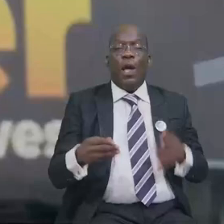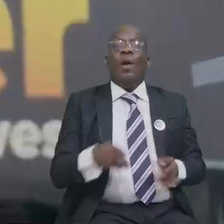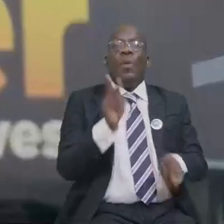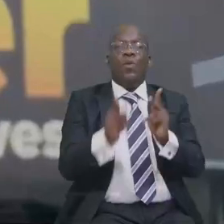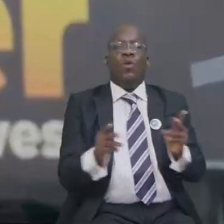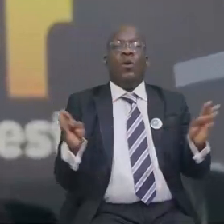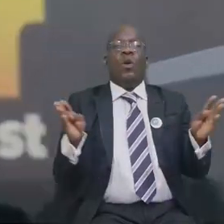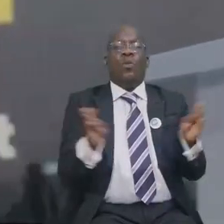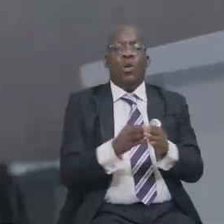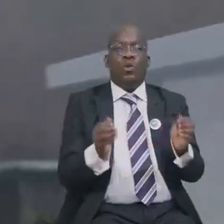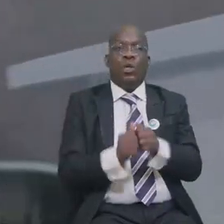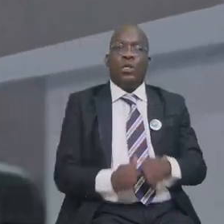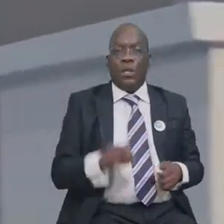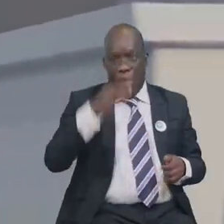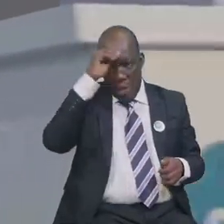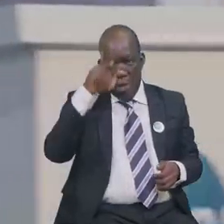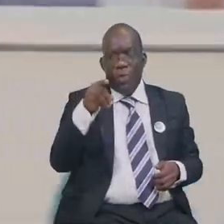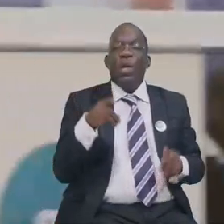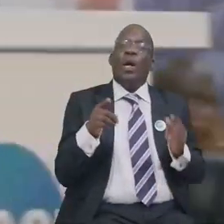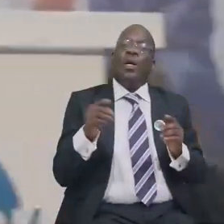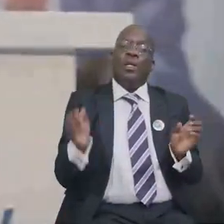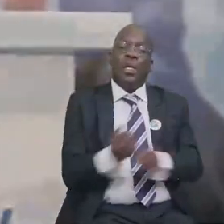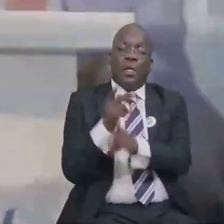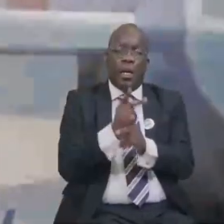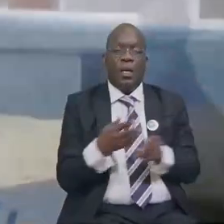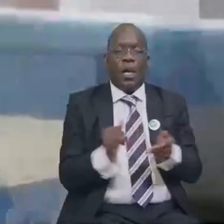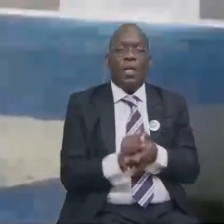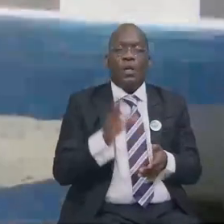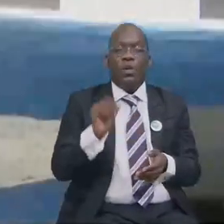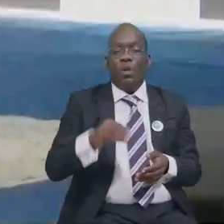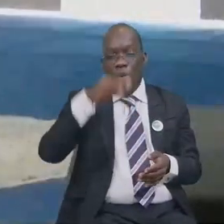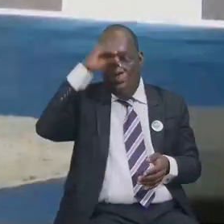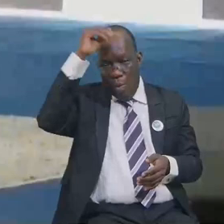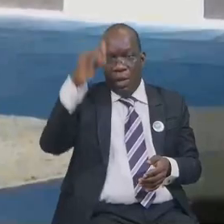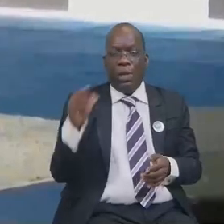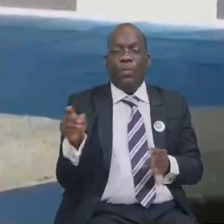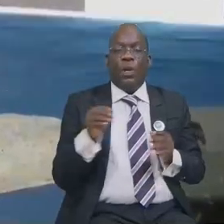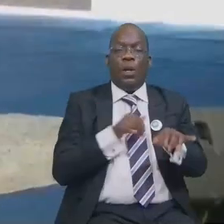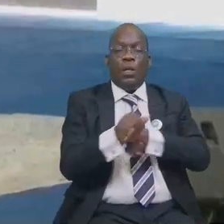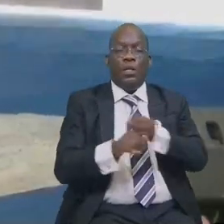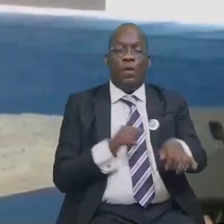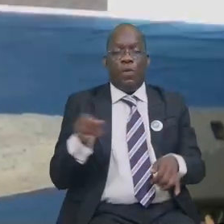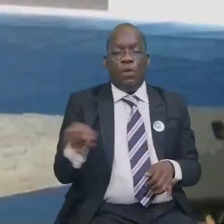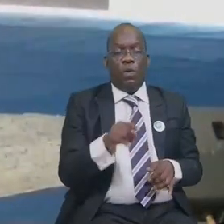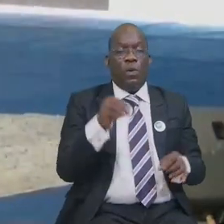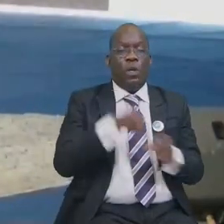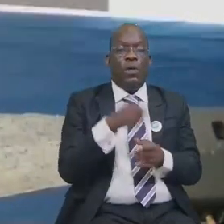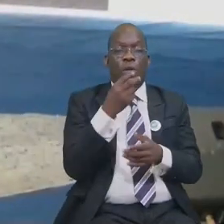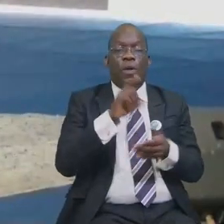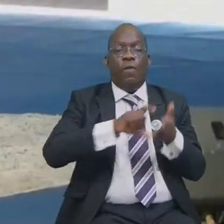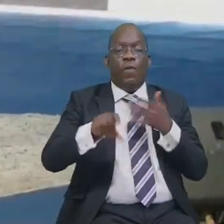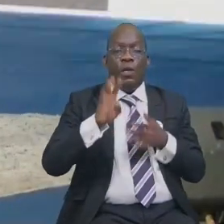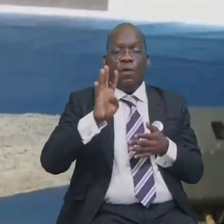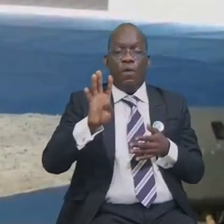prenez garde que personne ne vous séduise. Verset 5 dit, car plusieurs